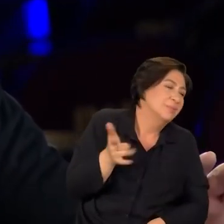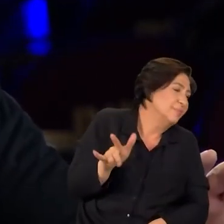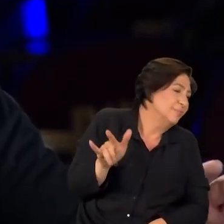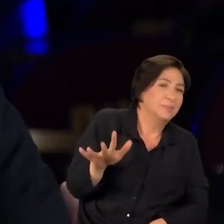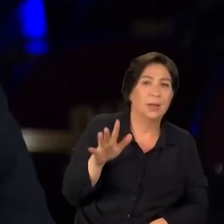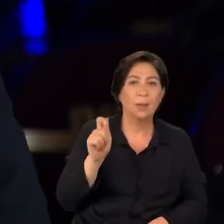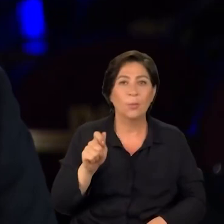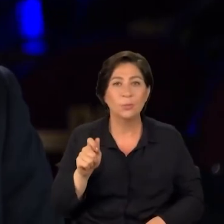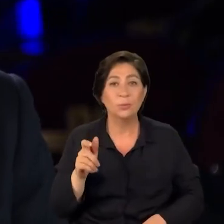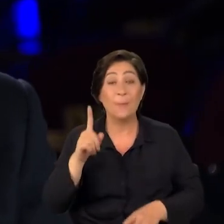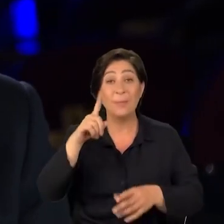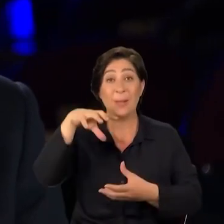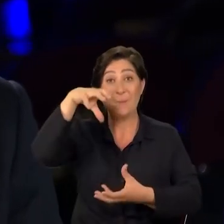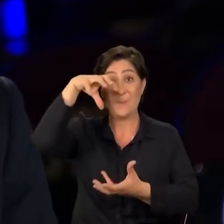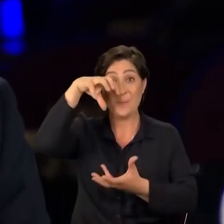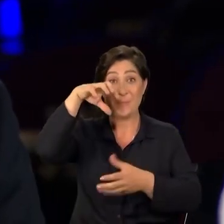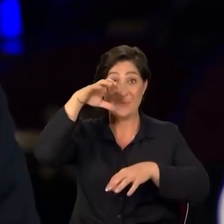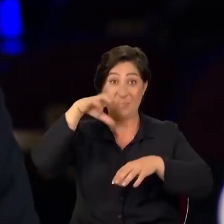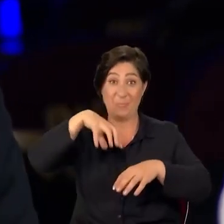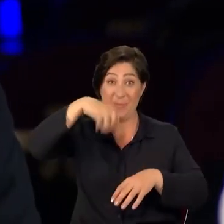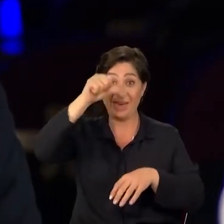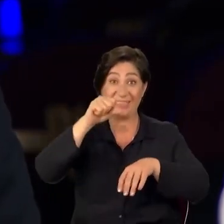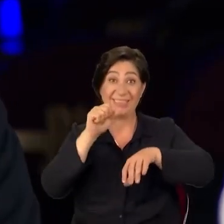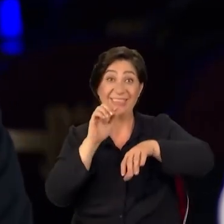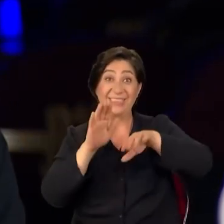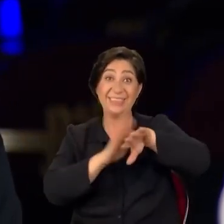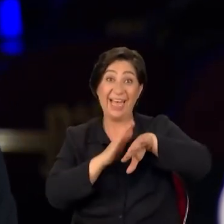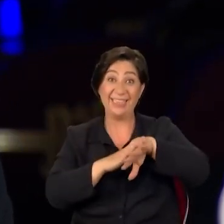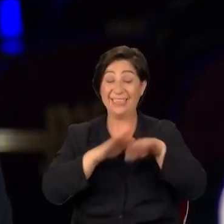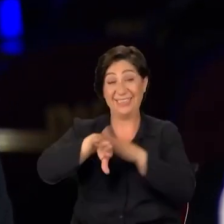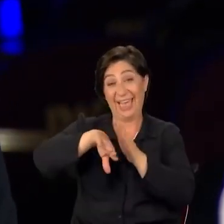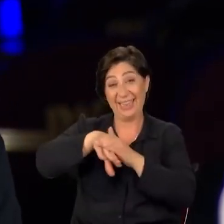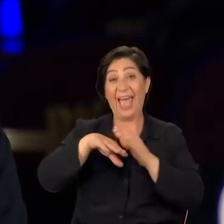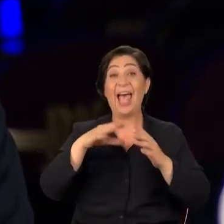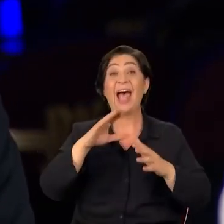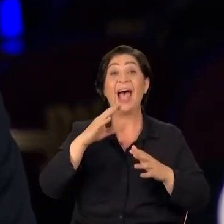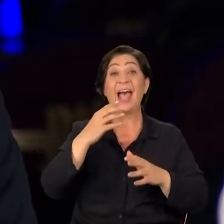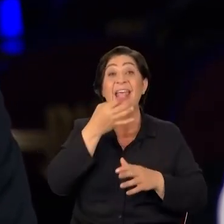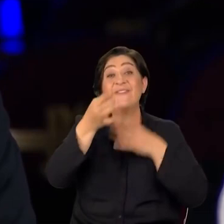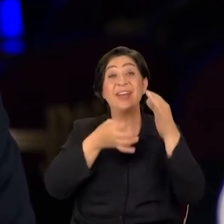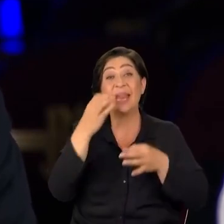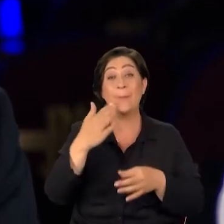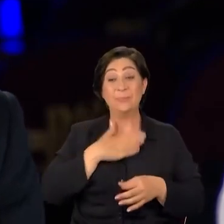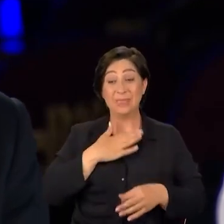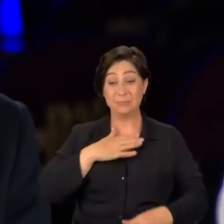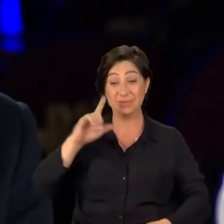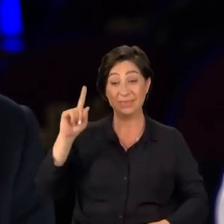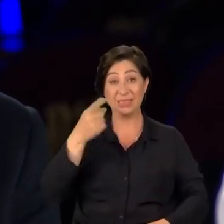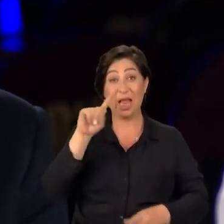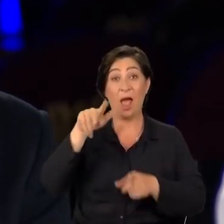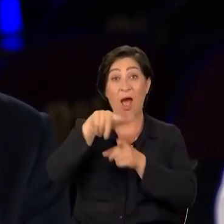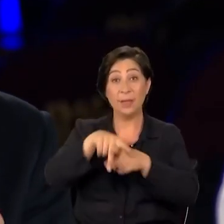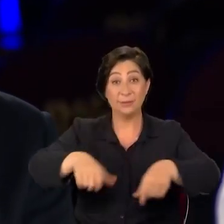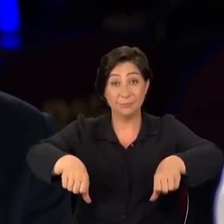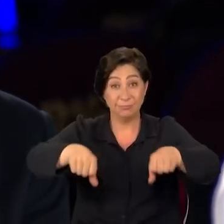soğuyoruz. Yani biraz merkez sağda siyaset yapmışların iyi bildiği bir ifadeyle bizim